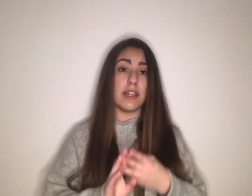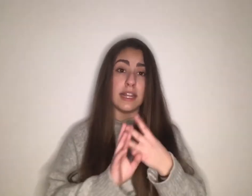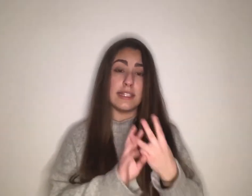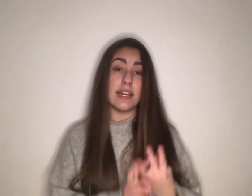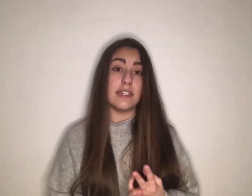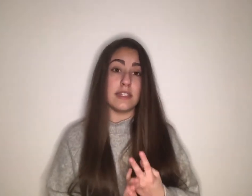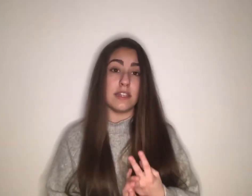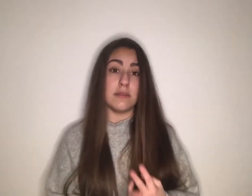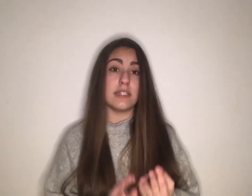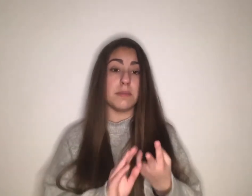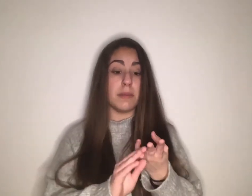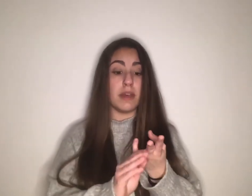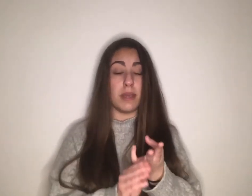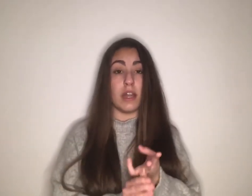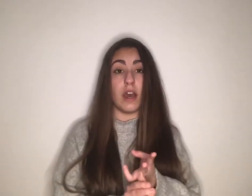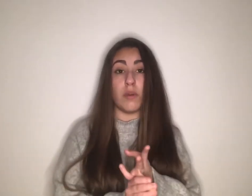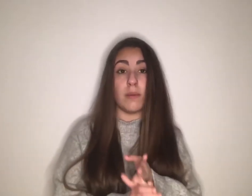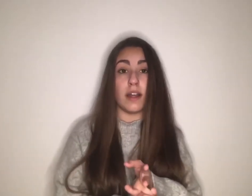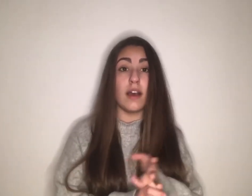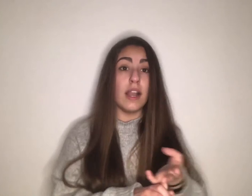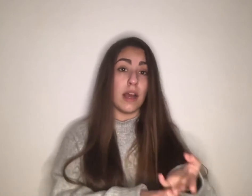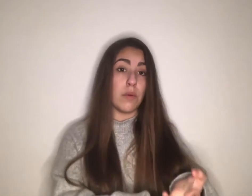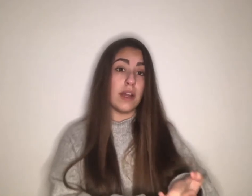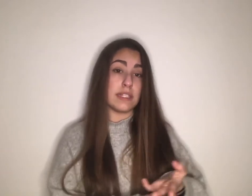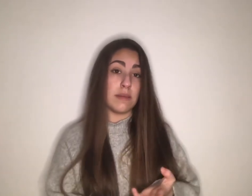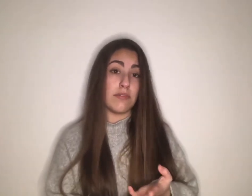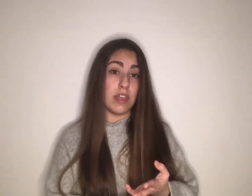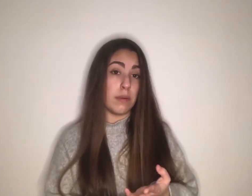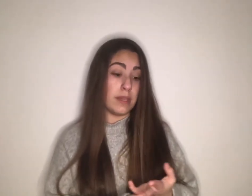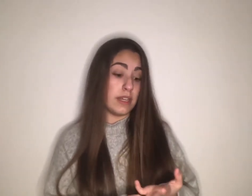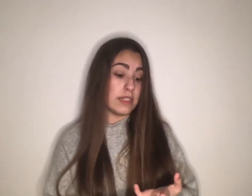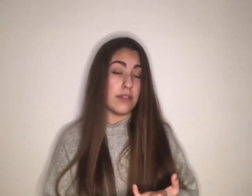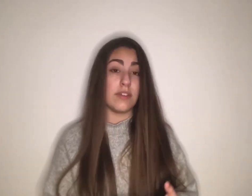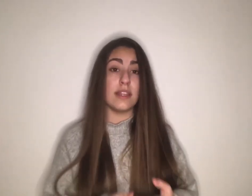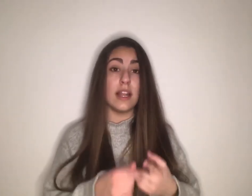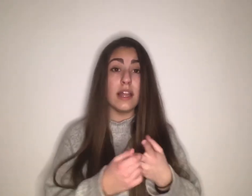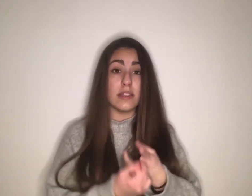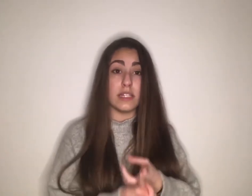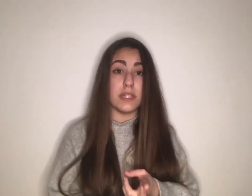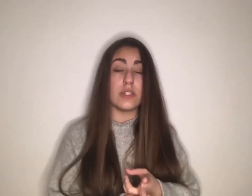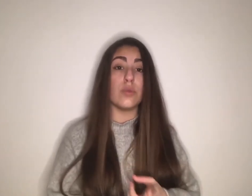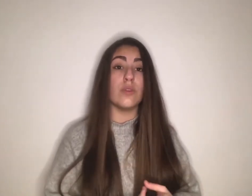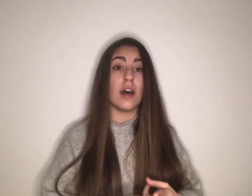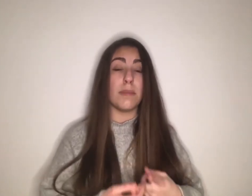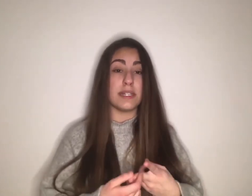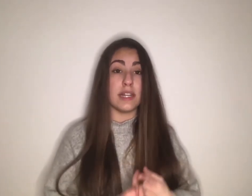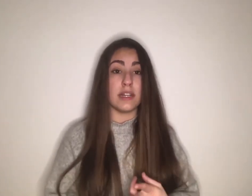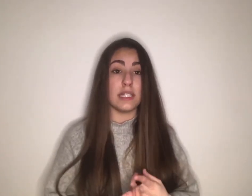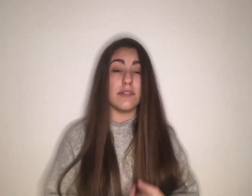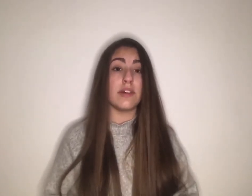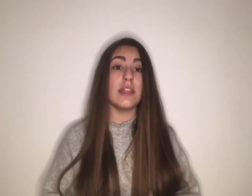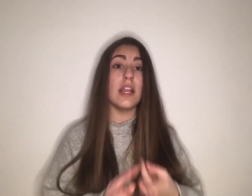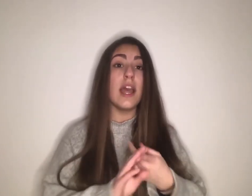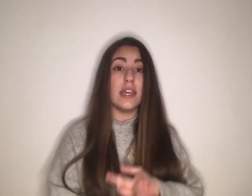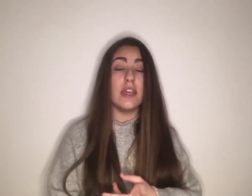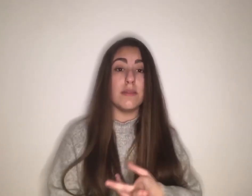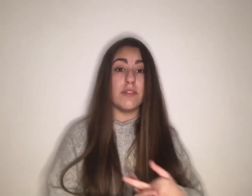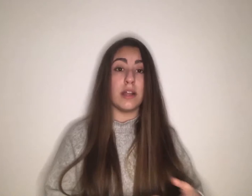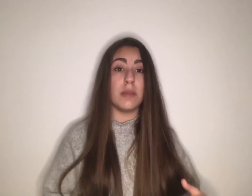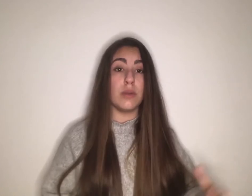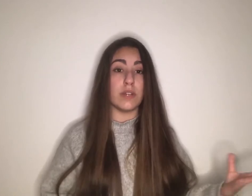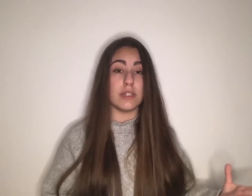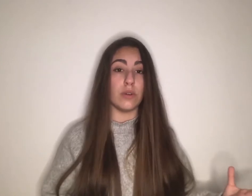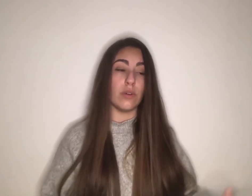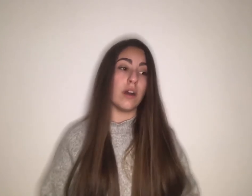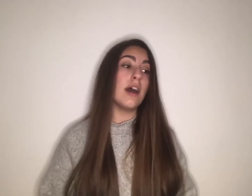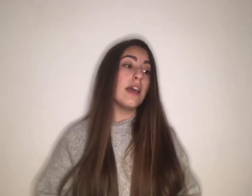haver de realitzar tres entrevistes. Primerament, a una mare, la qual la seva filla va patir càncer infantil, després una pacient amb càncer infantil i,